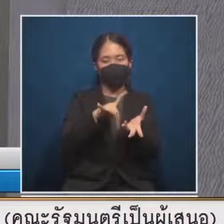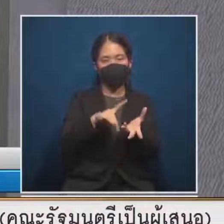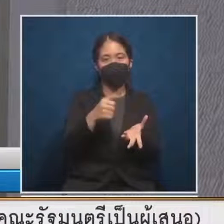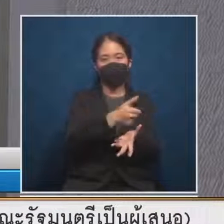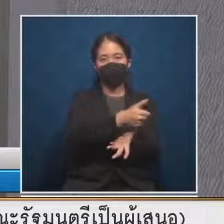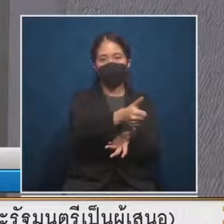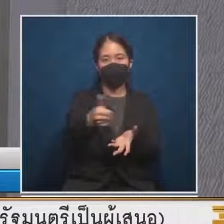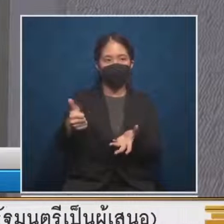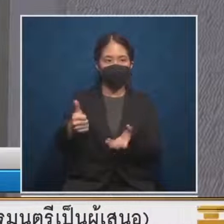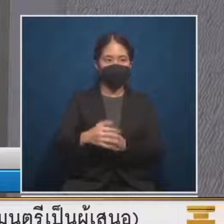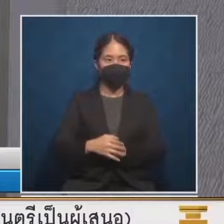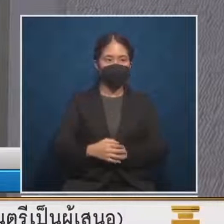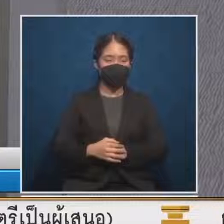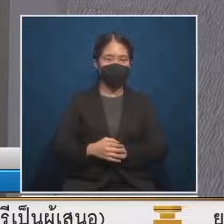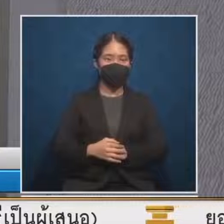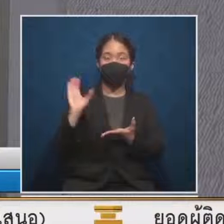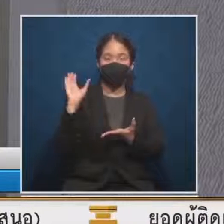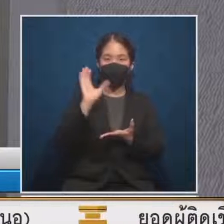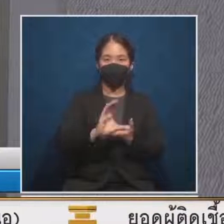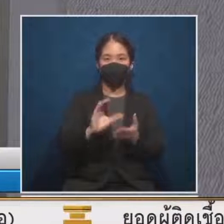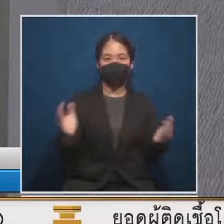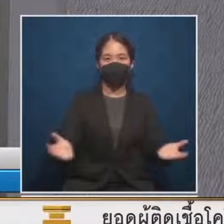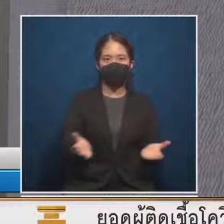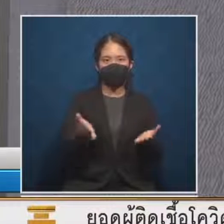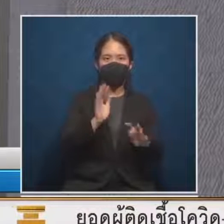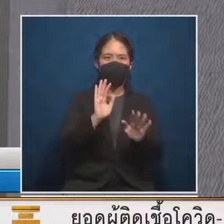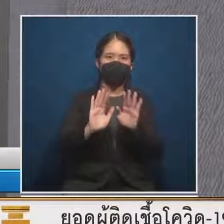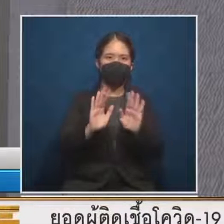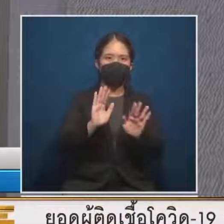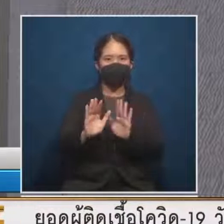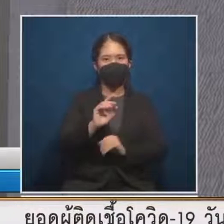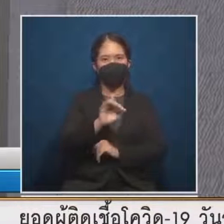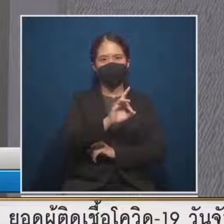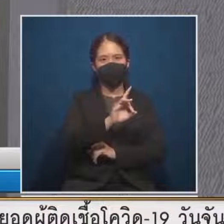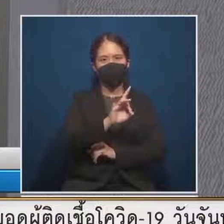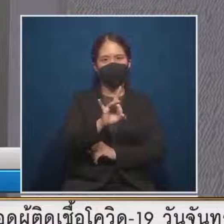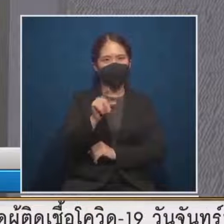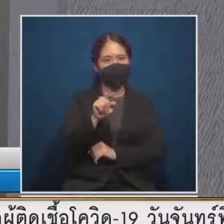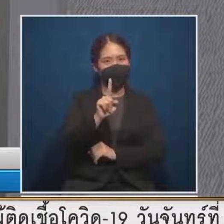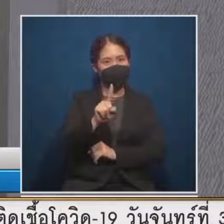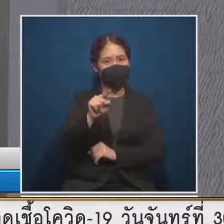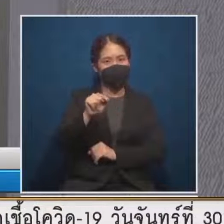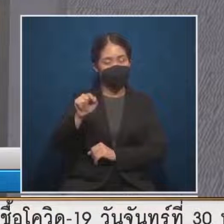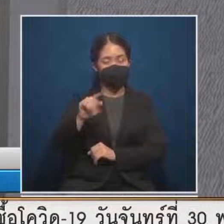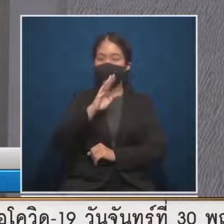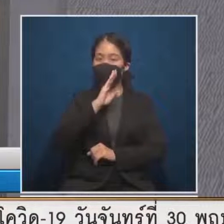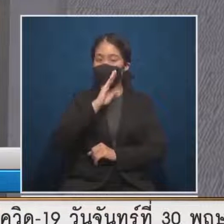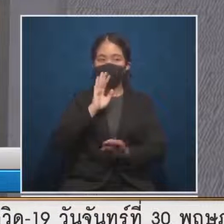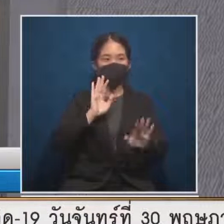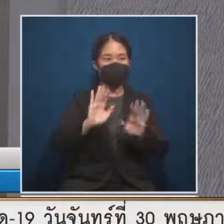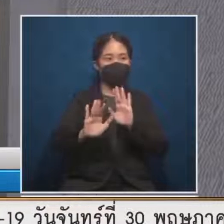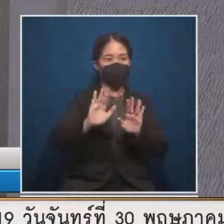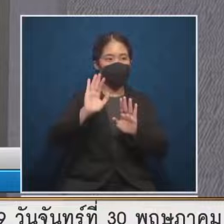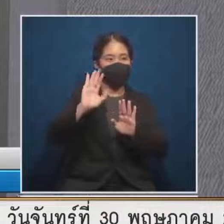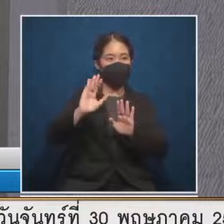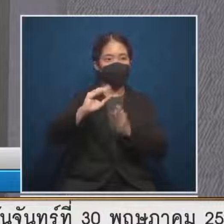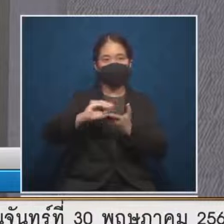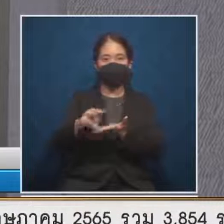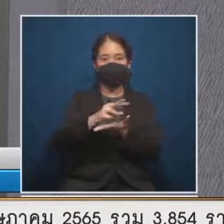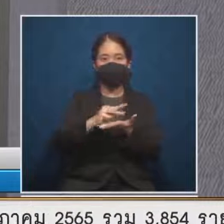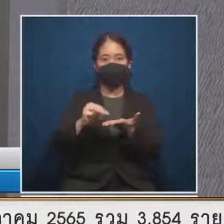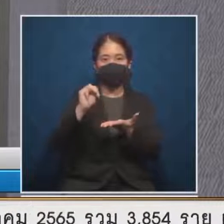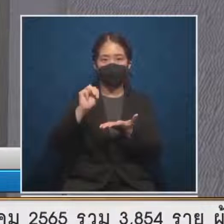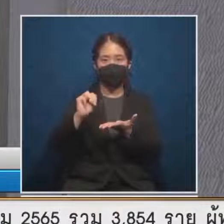านได้งบประมาณในการสนับสนุนเนี่ยประมาณร้อยละ1เท่านั้นถ้าเทียบกับงบประมาณที่อยู่ในกระทรวงศึกษาธิการและอุดมศึก